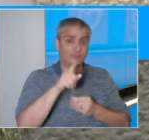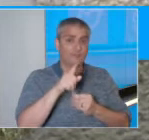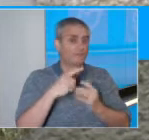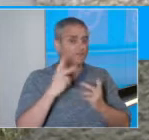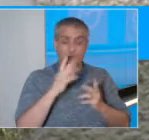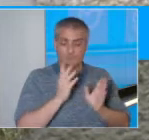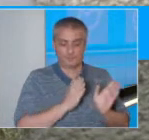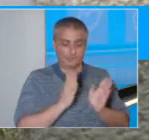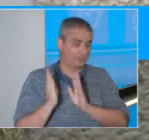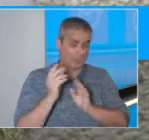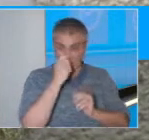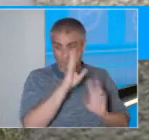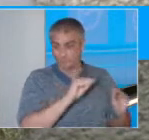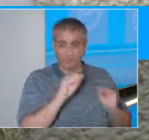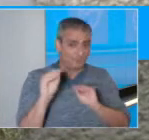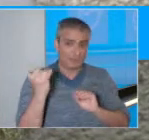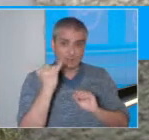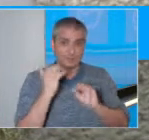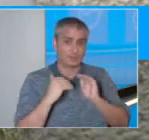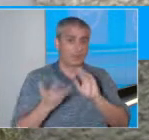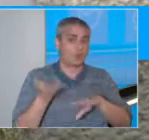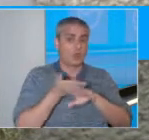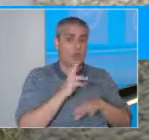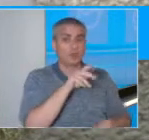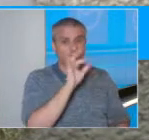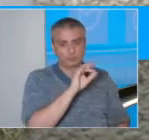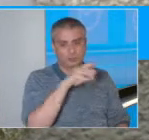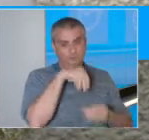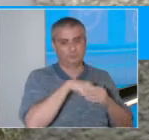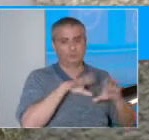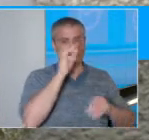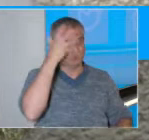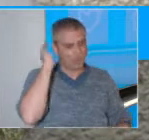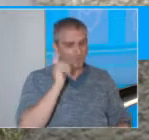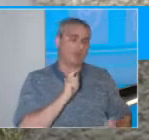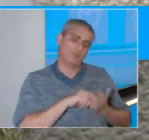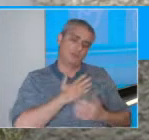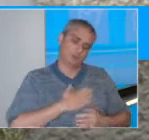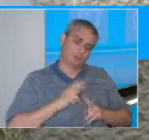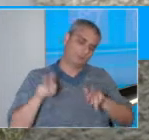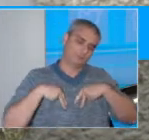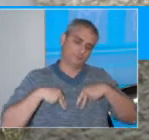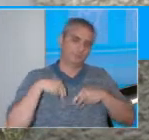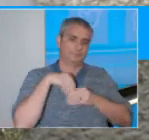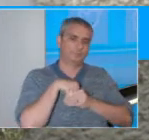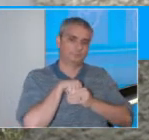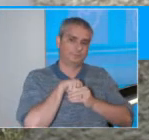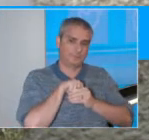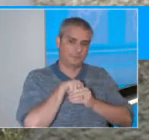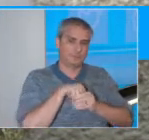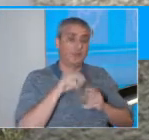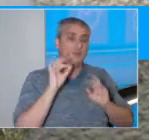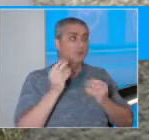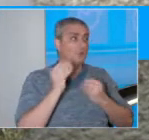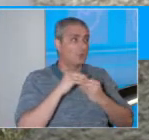הם זזים ועוזבים אותם בכל פעם שעולה הסוגיה שהם יישבו בממשלה של לפיד, ולכן הם רוצים להחזיר את המנדטים האלה. הם רוצים גם